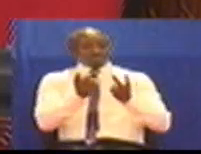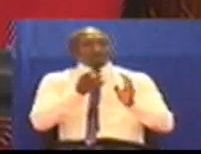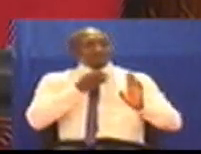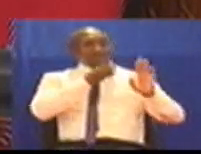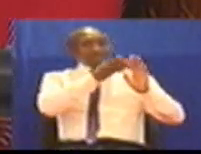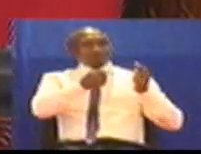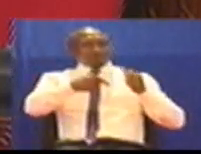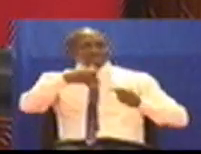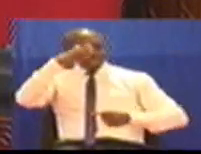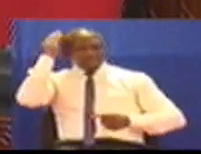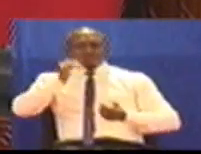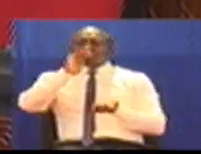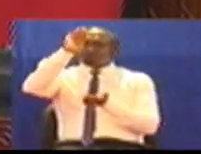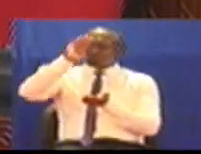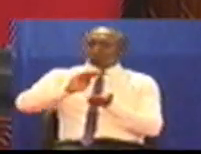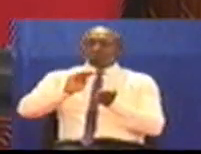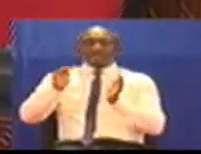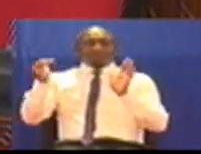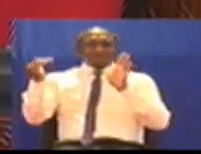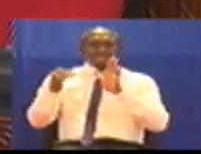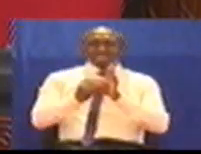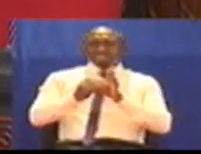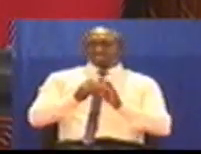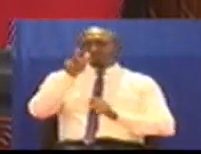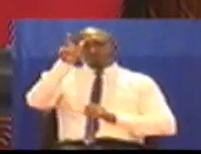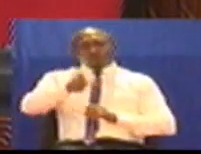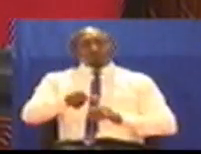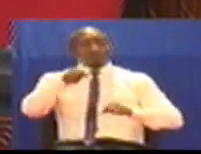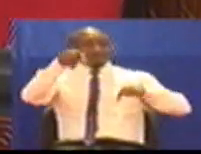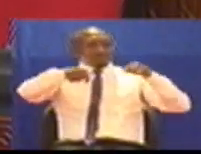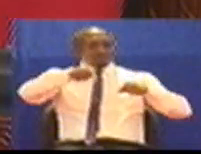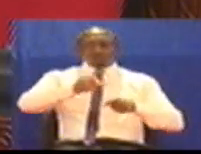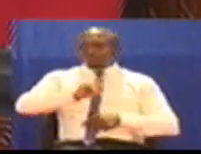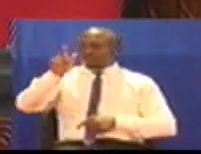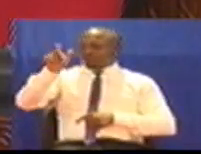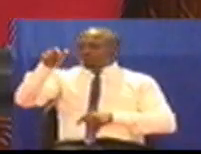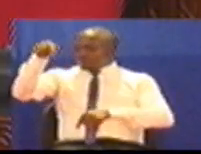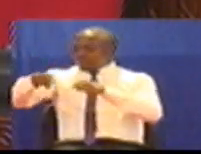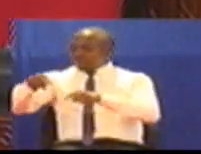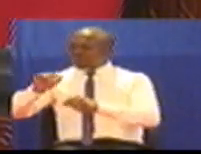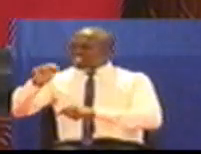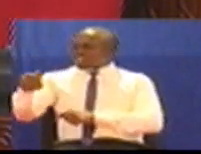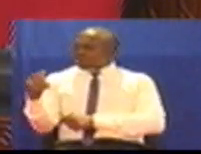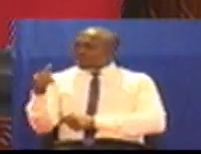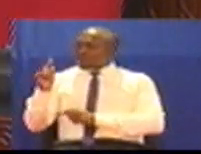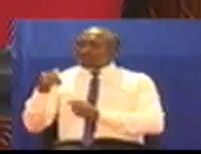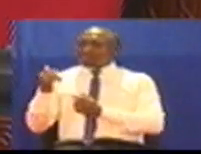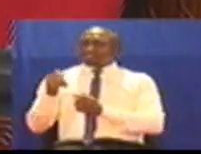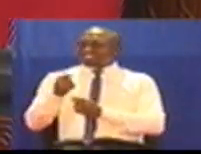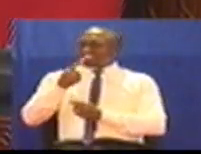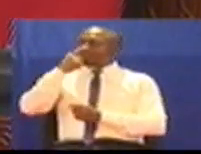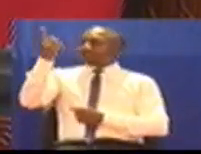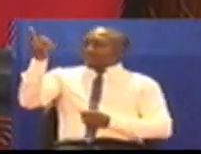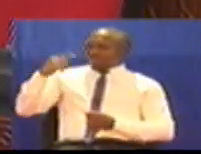serikali. Tupunguze masharti kwa upande wa walemavu. Ikionekana kwamba kuna mlemavu ambaye yuko kwenye kijiji X amekizi vigezo